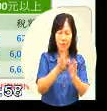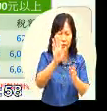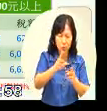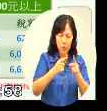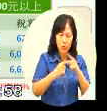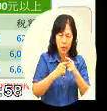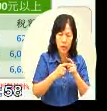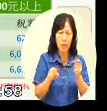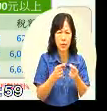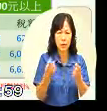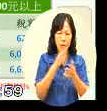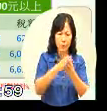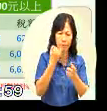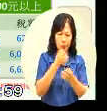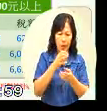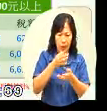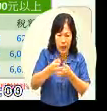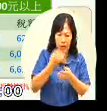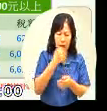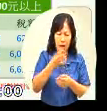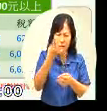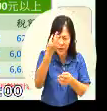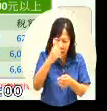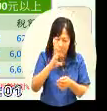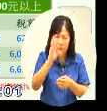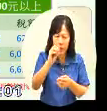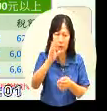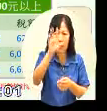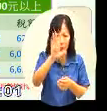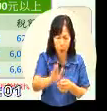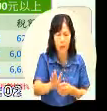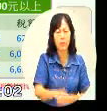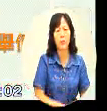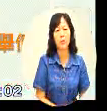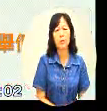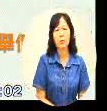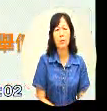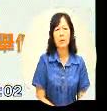人呢，他是缴好几千万的。好、